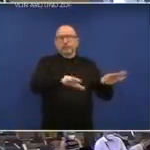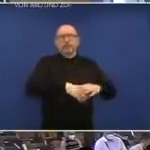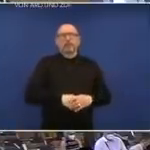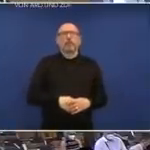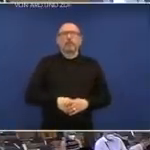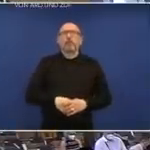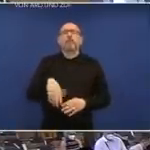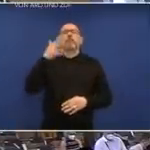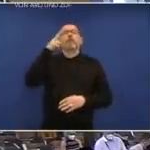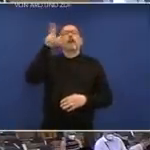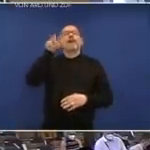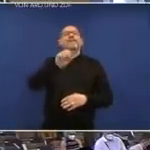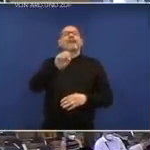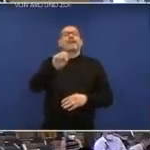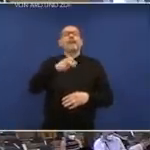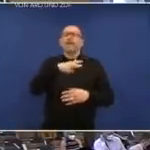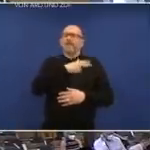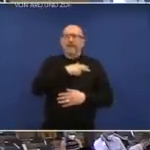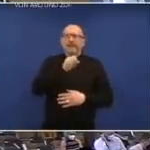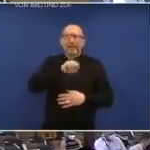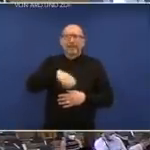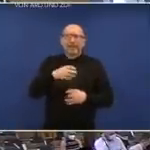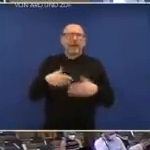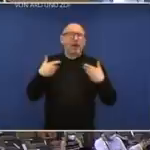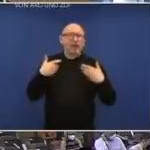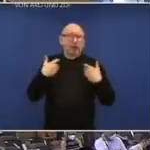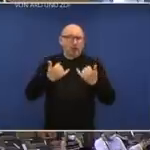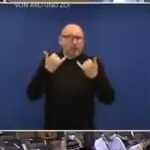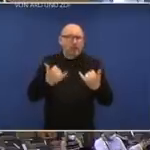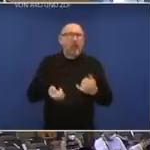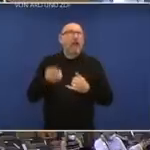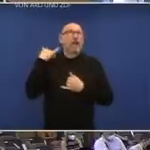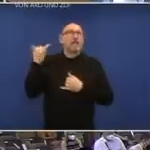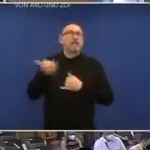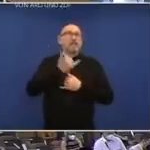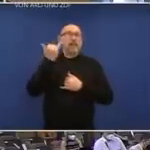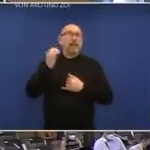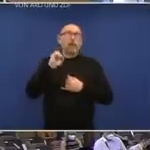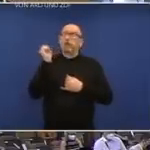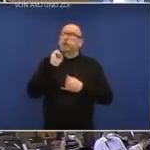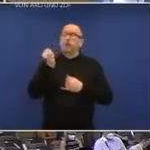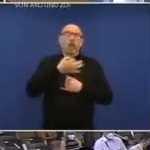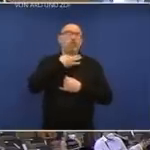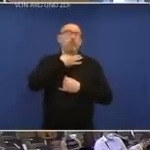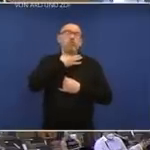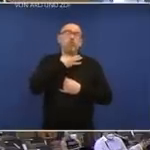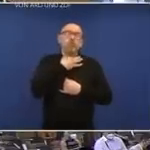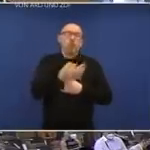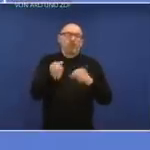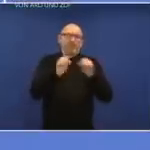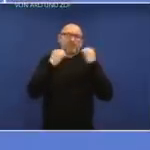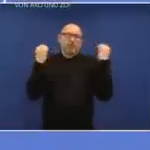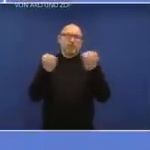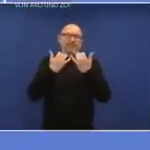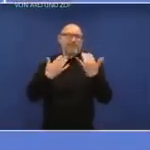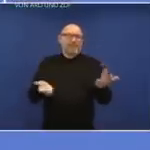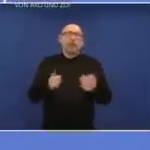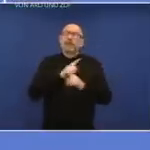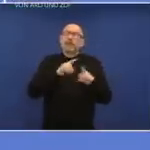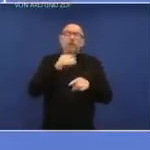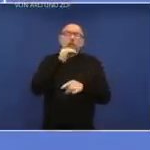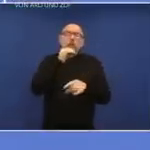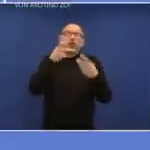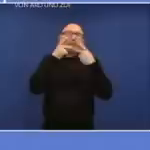sein, dass wir anders als in der Situation des letzten Jahres, als es eine absolute Notlage gab und die erforderlichen Masken einfach nicht verfügbar